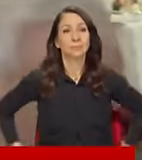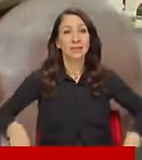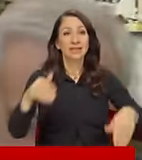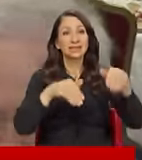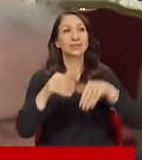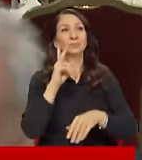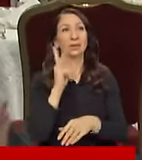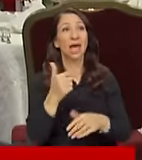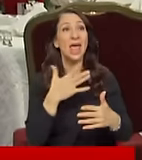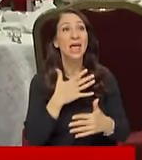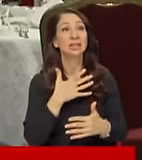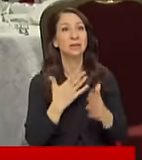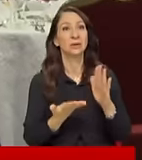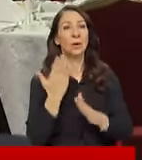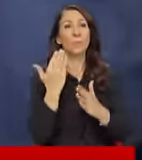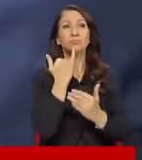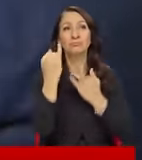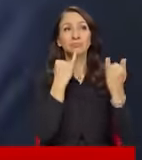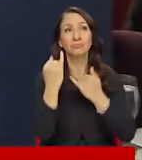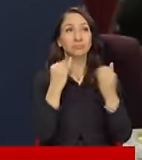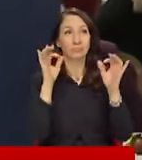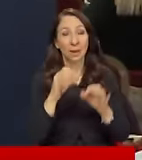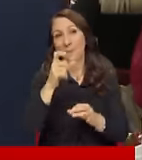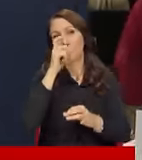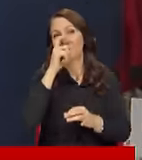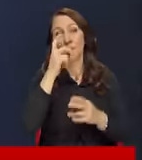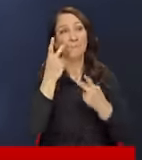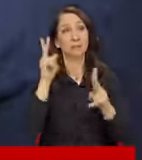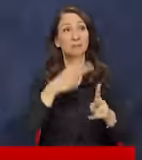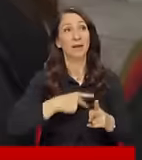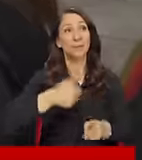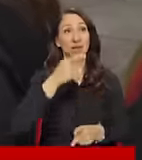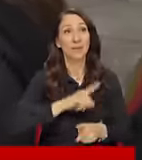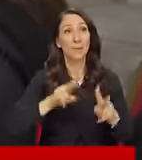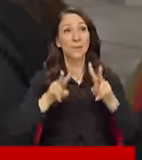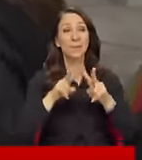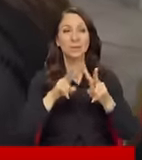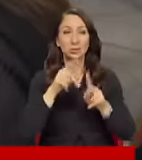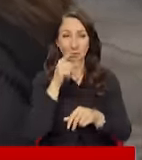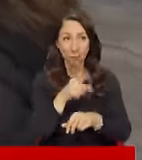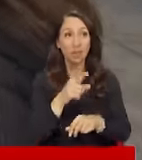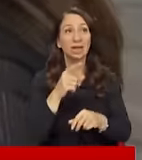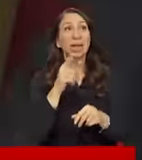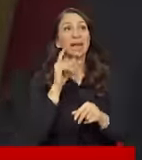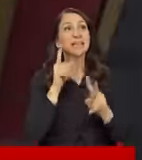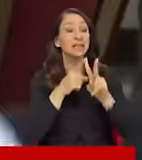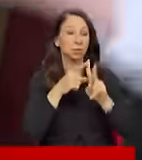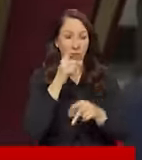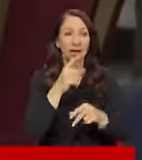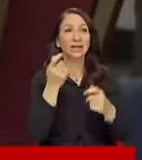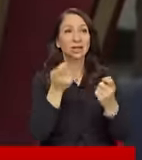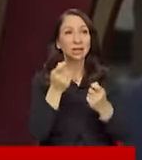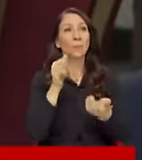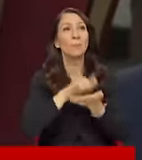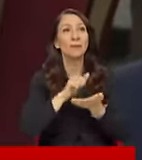Seçime iki gün kala heyecan da arttı, programlar da hareketlendi. Beşiktaş'ın bağımsız belediye başkanı adayı Nasuh Mahruki, iş, sanat, siyaset,